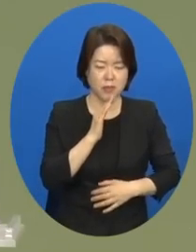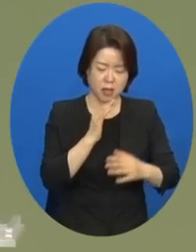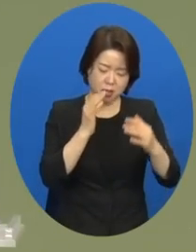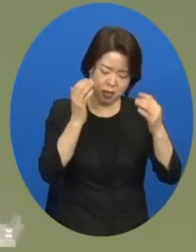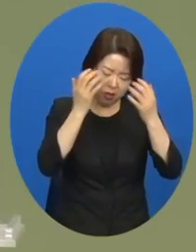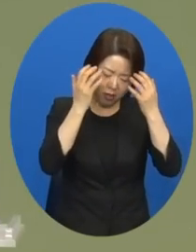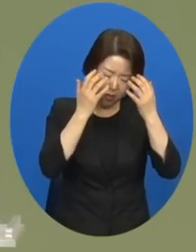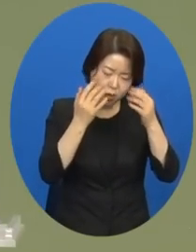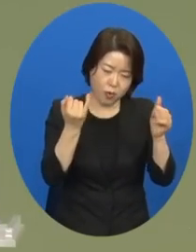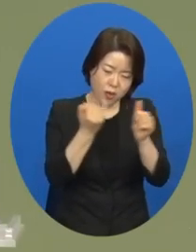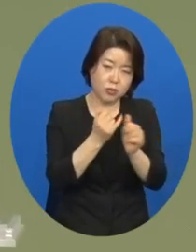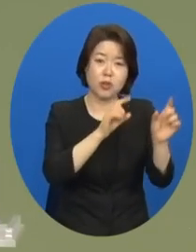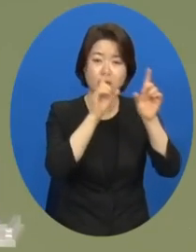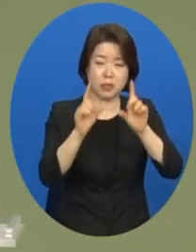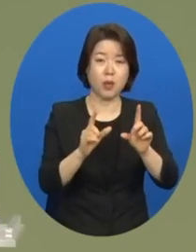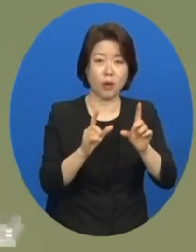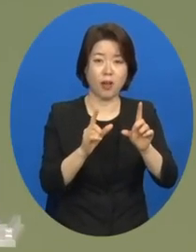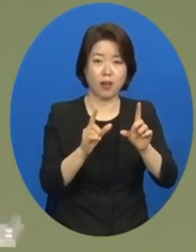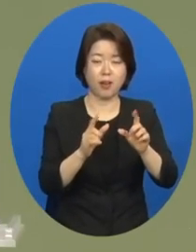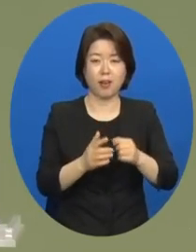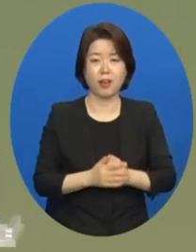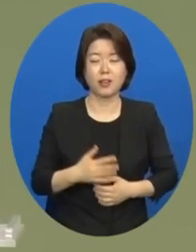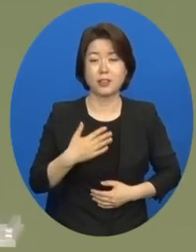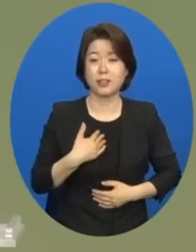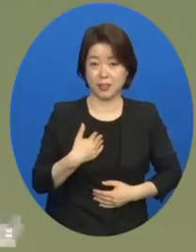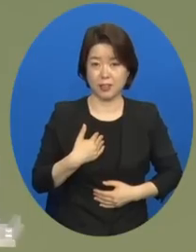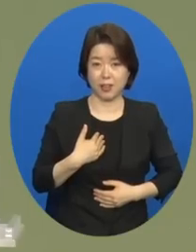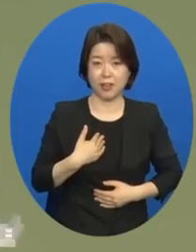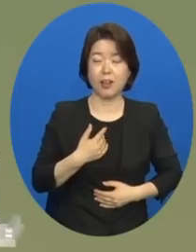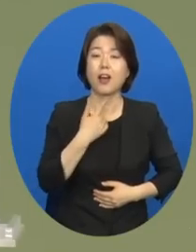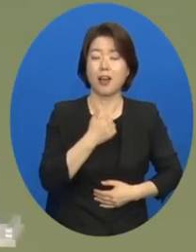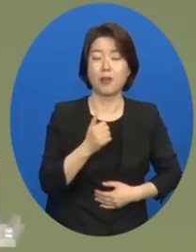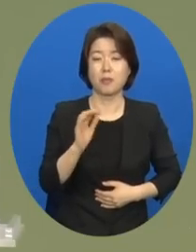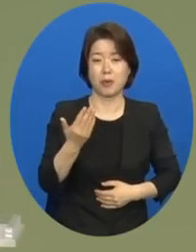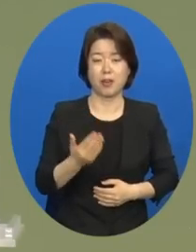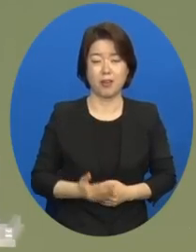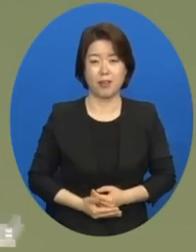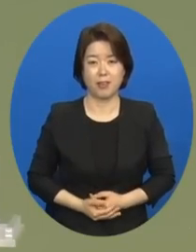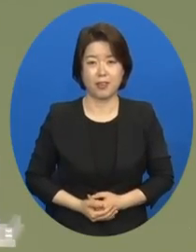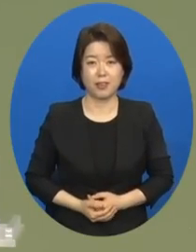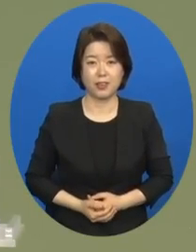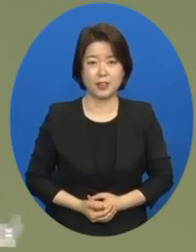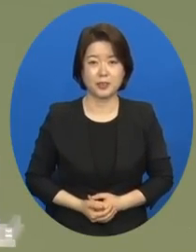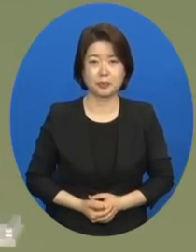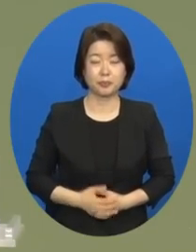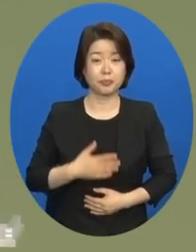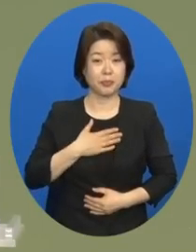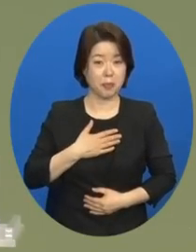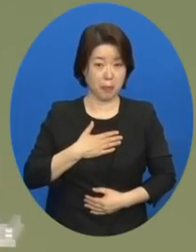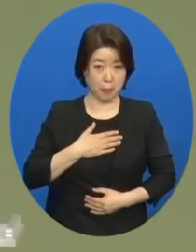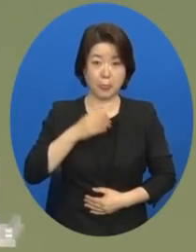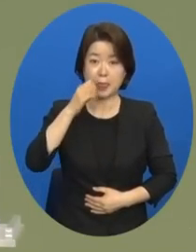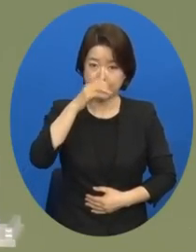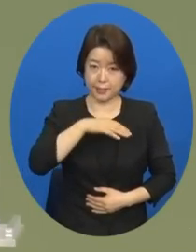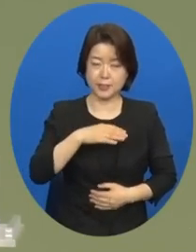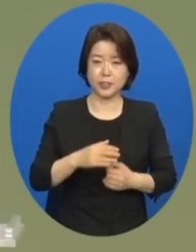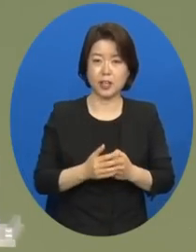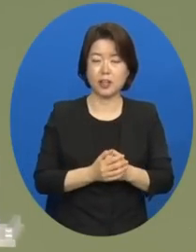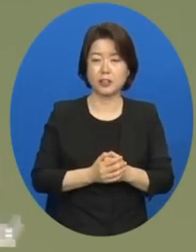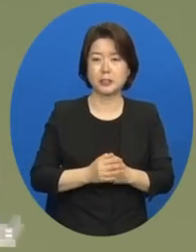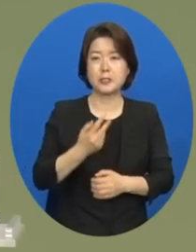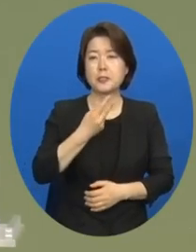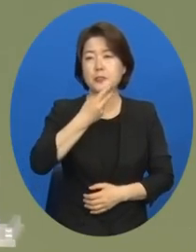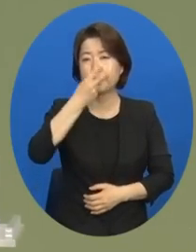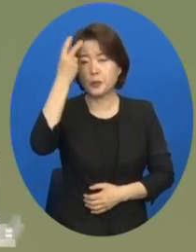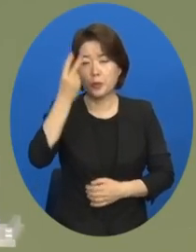시집살이를 제가 이제 또 결혼 생활을 하게 되면서 제가 그냥 요셉처럼